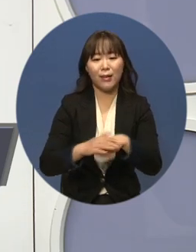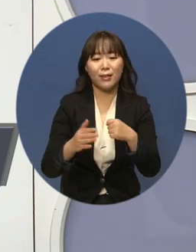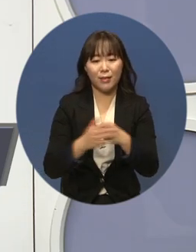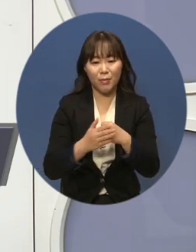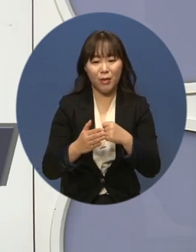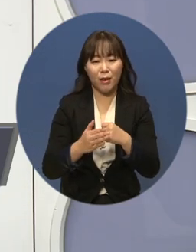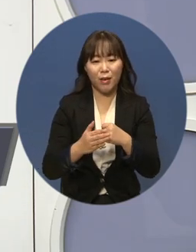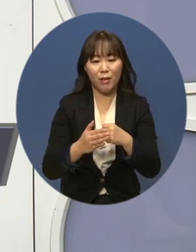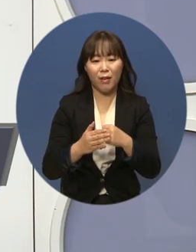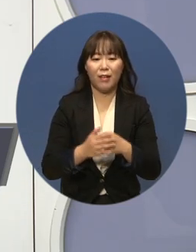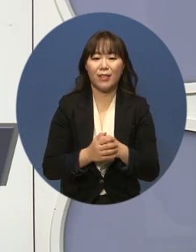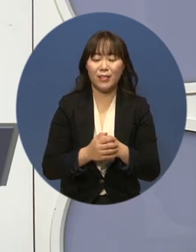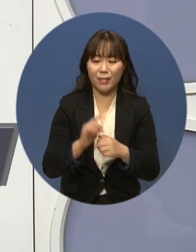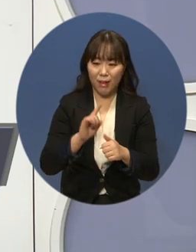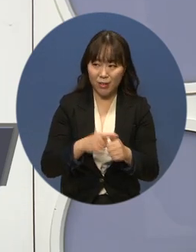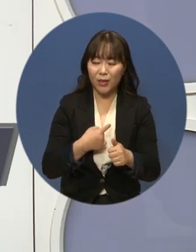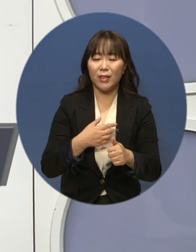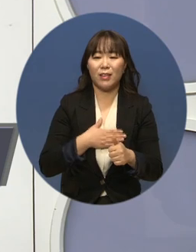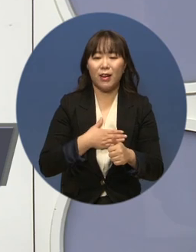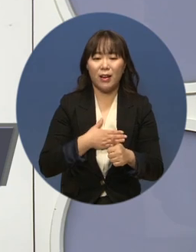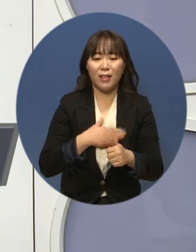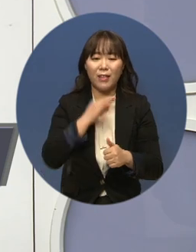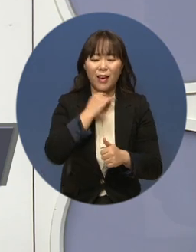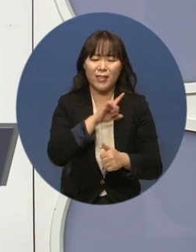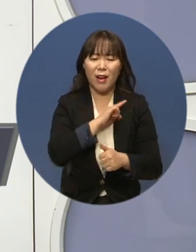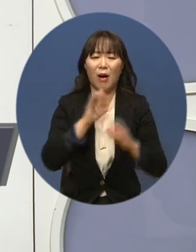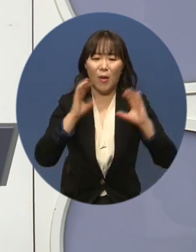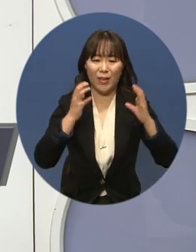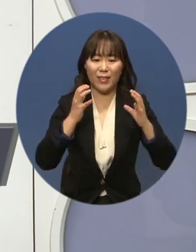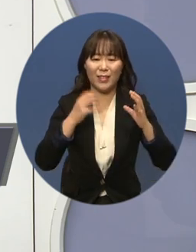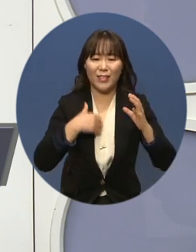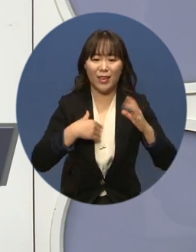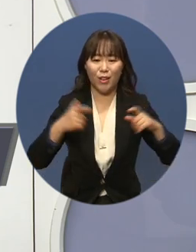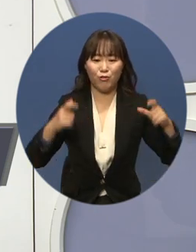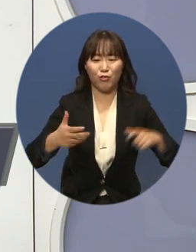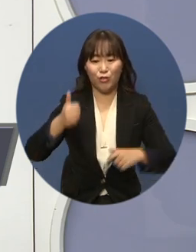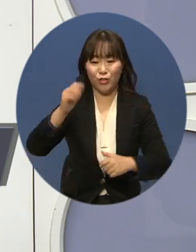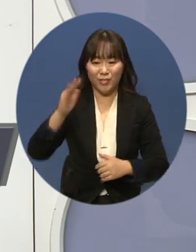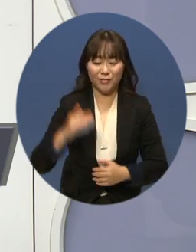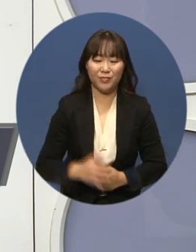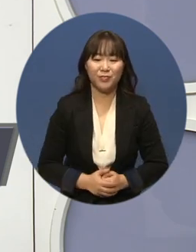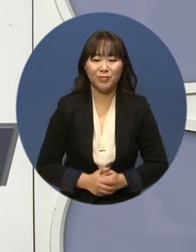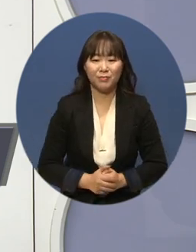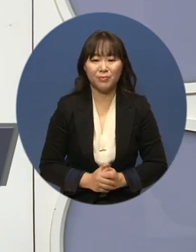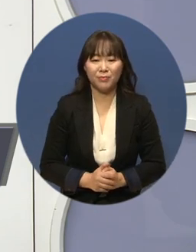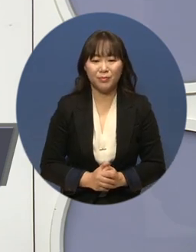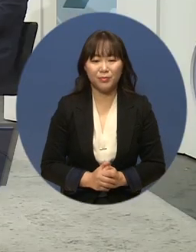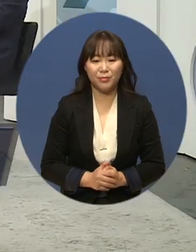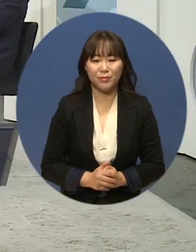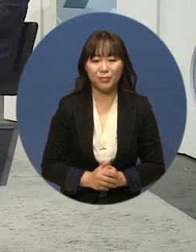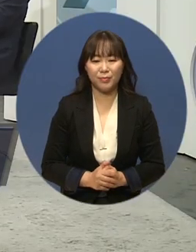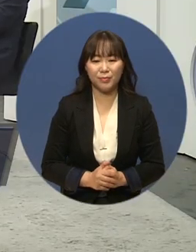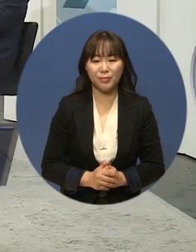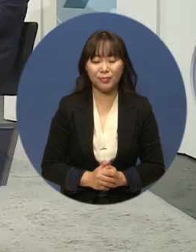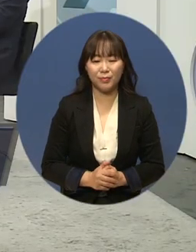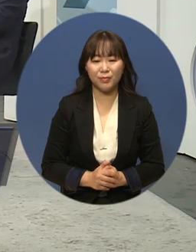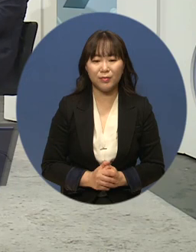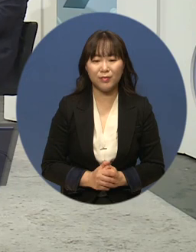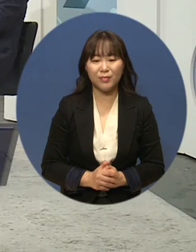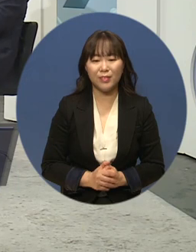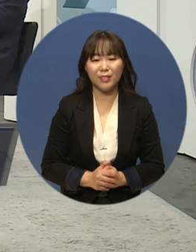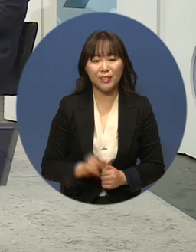참 본의 아니게 그 재연소로 제가 군수가 되었습니다. 그래요. 제가 그